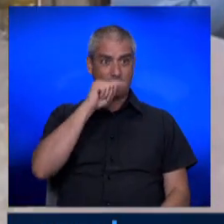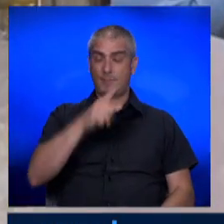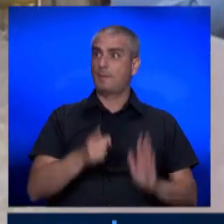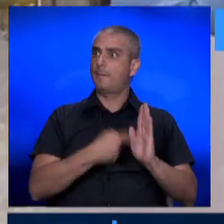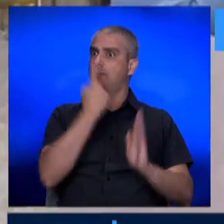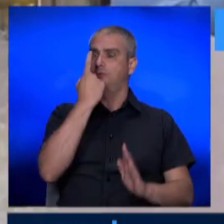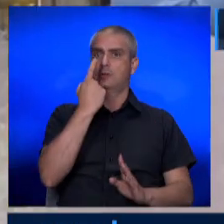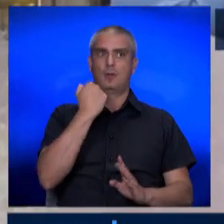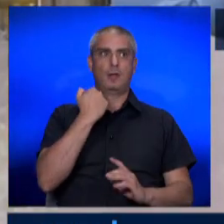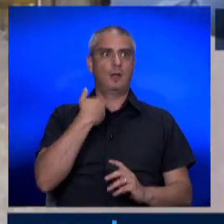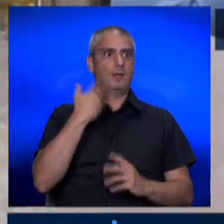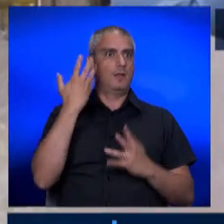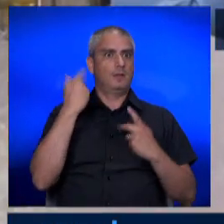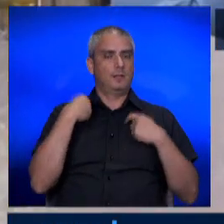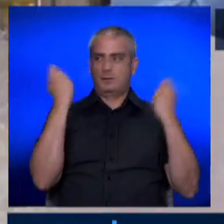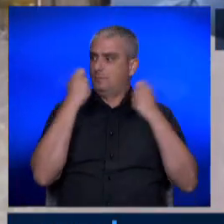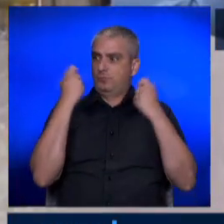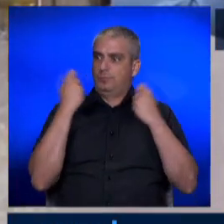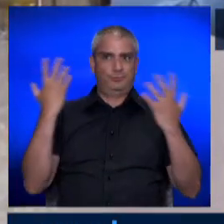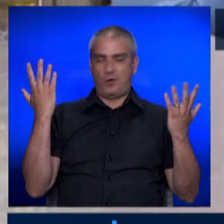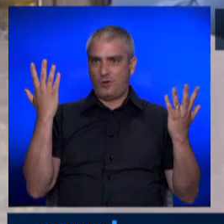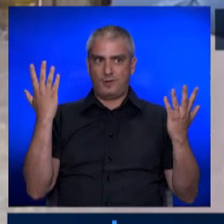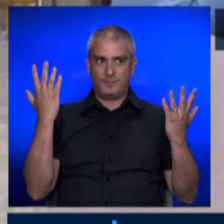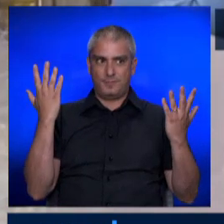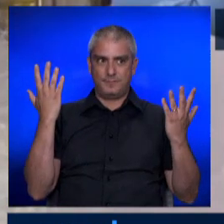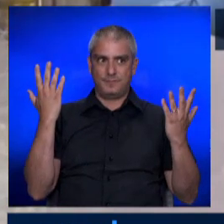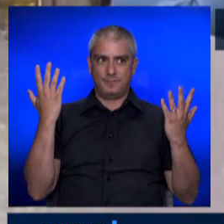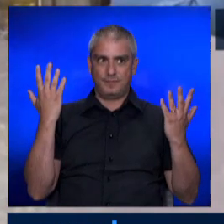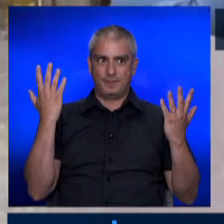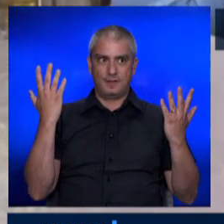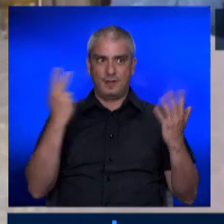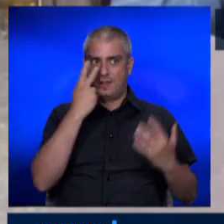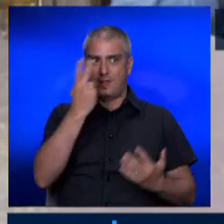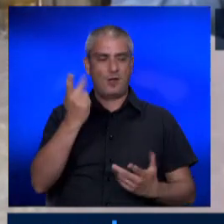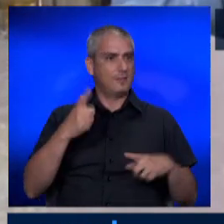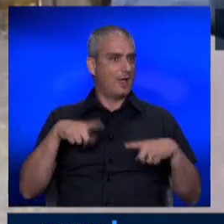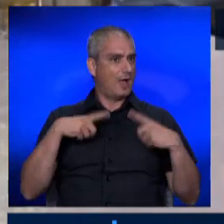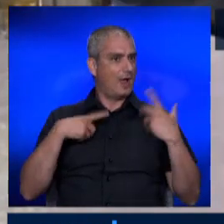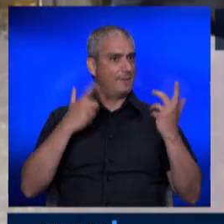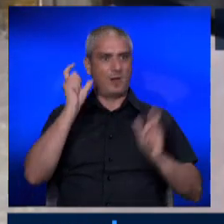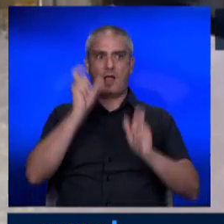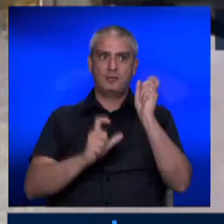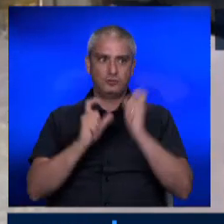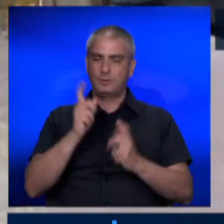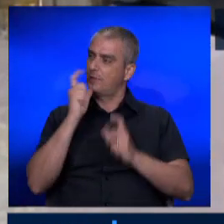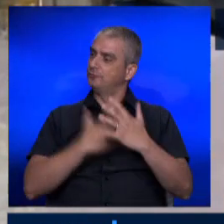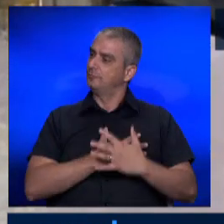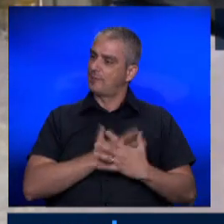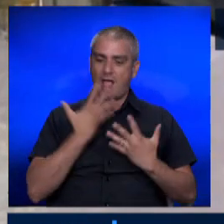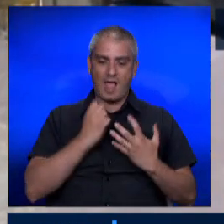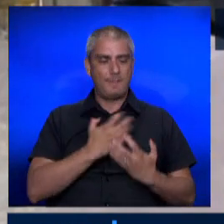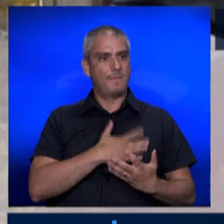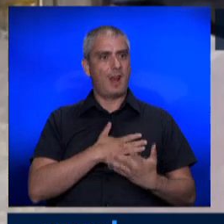here, I am still in shock seeing life, seeing people, seeing